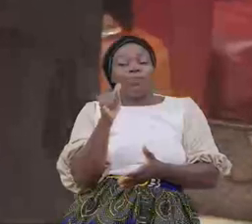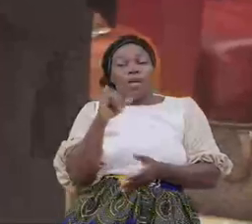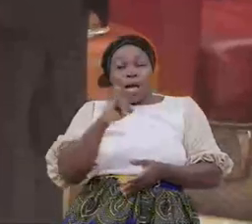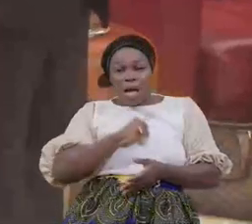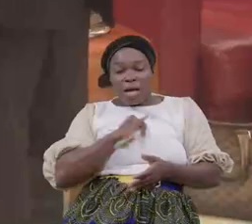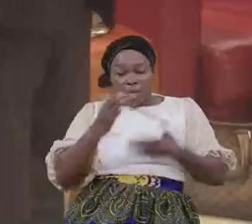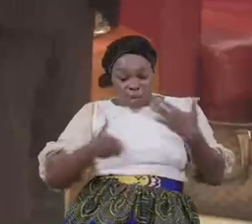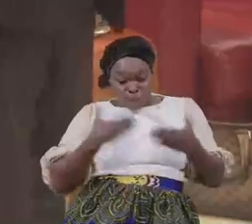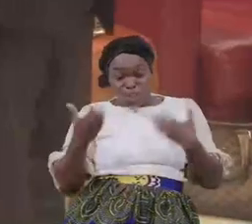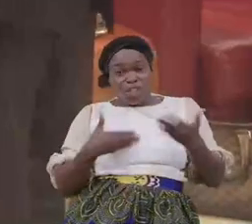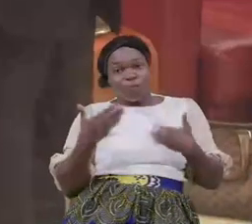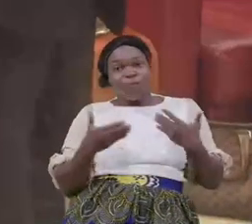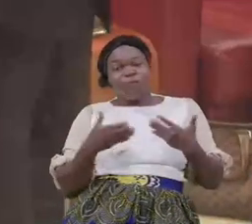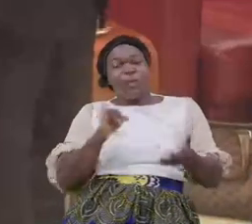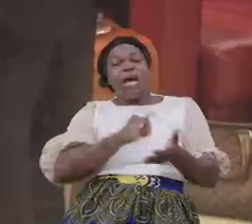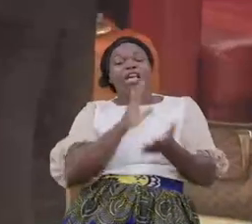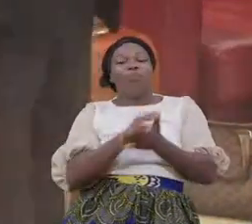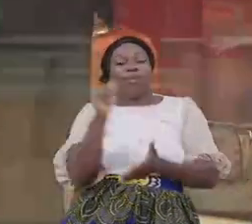je suis joyeux. Je crois.